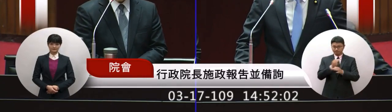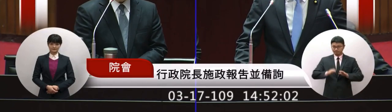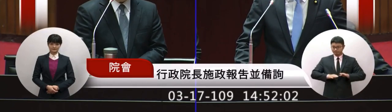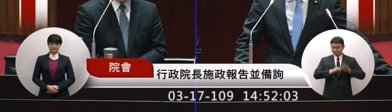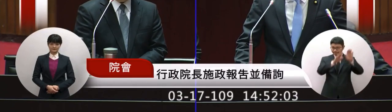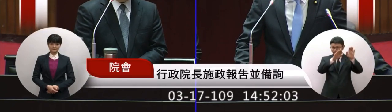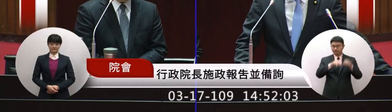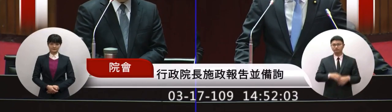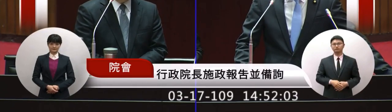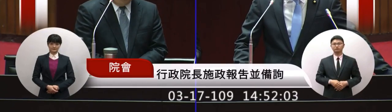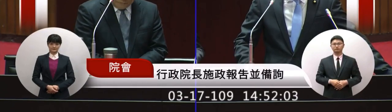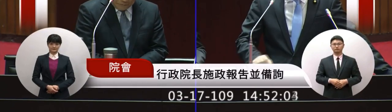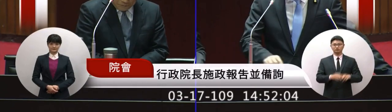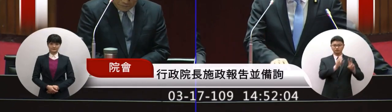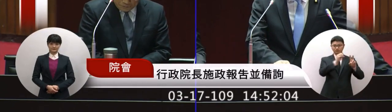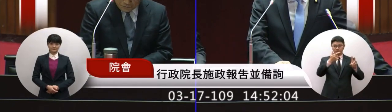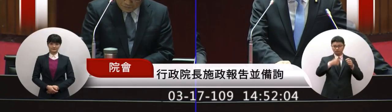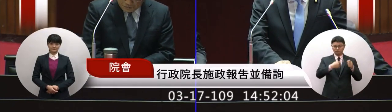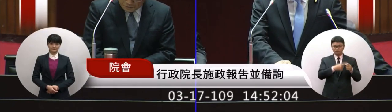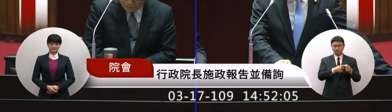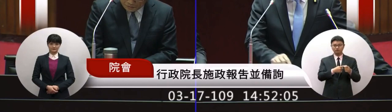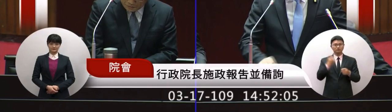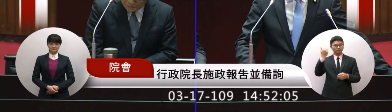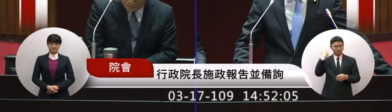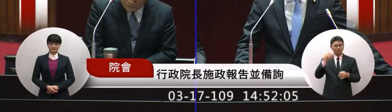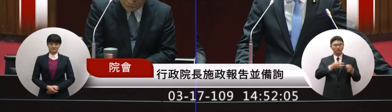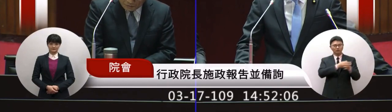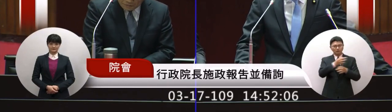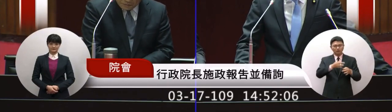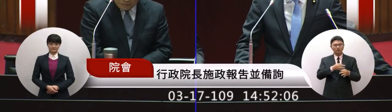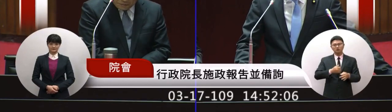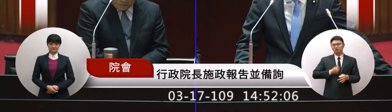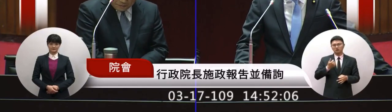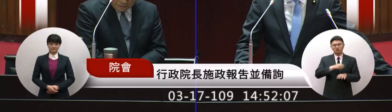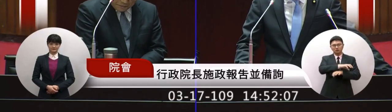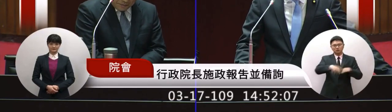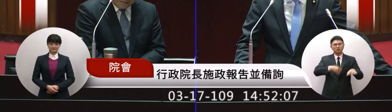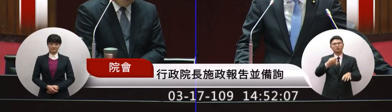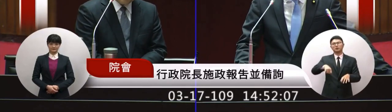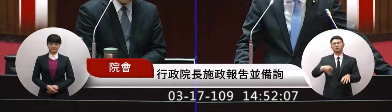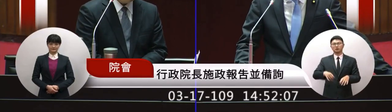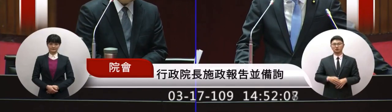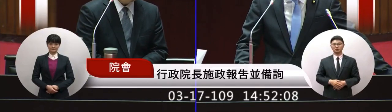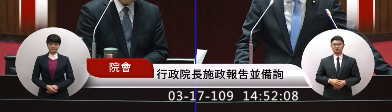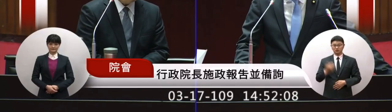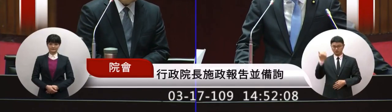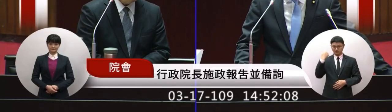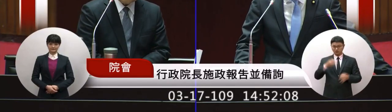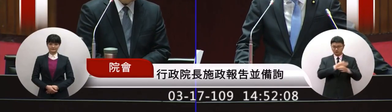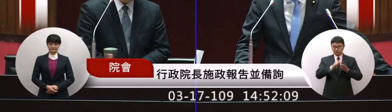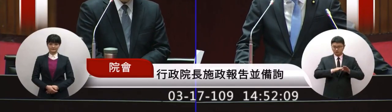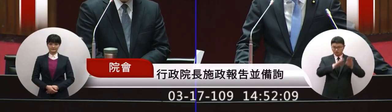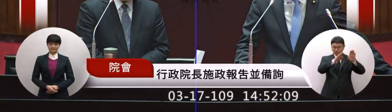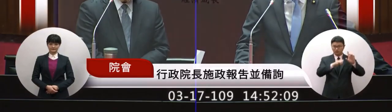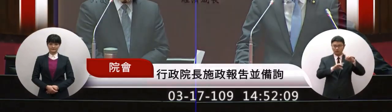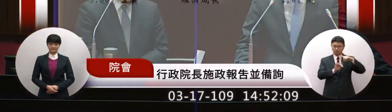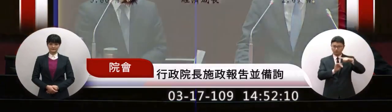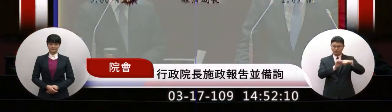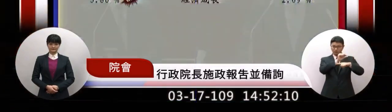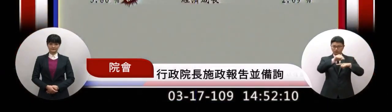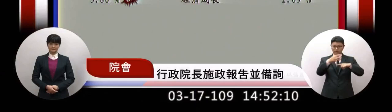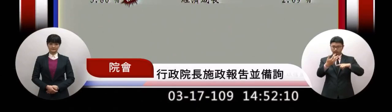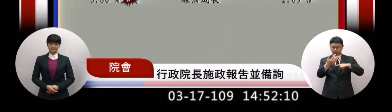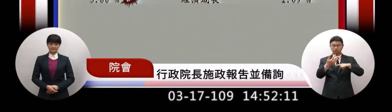2006年的时候，当时经济环境也不是很好啊，当时的经济成长是